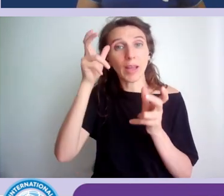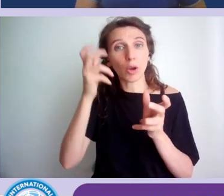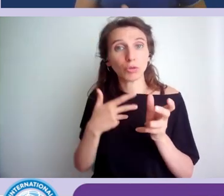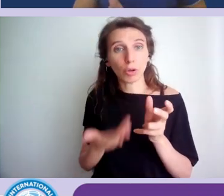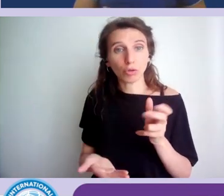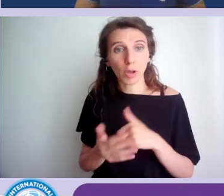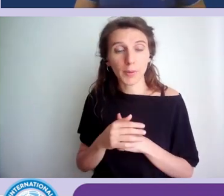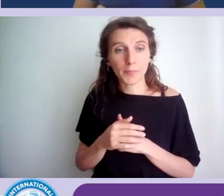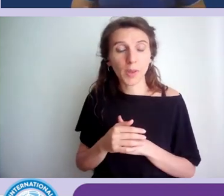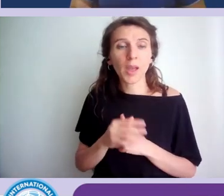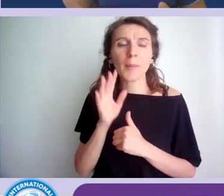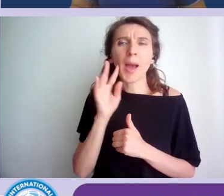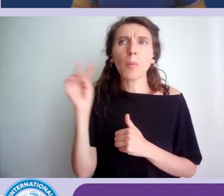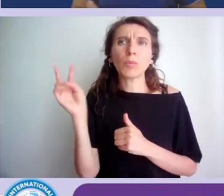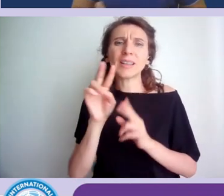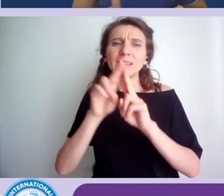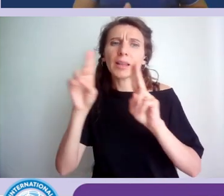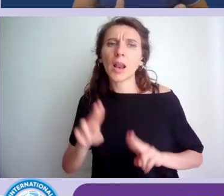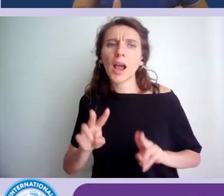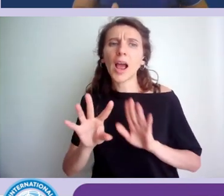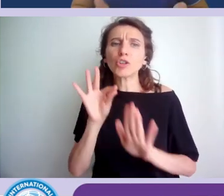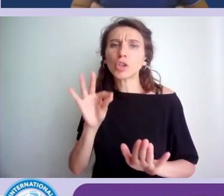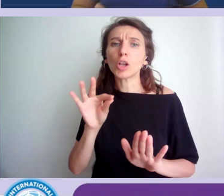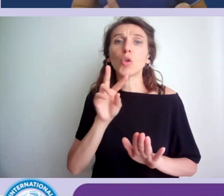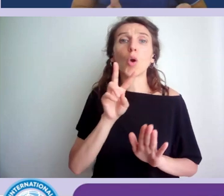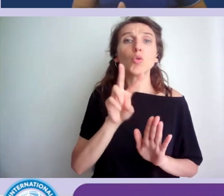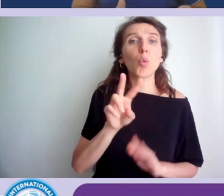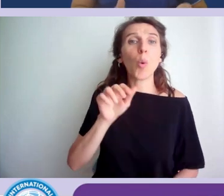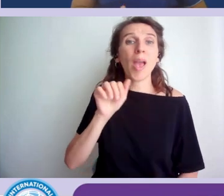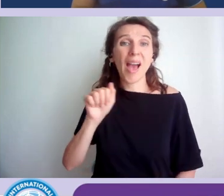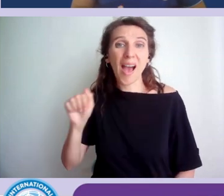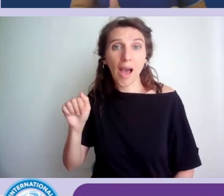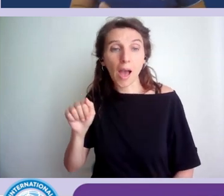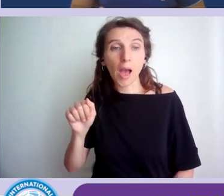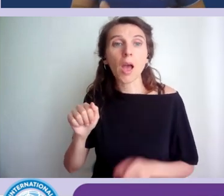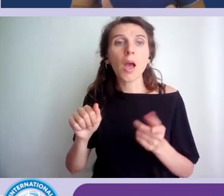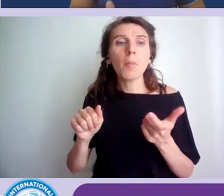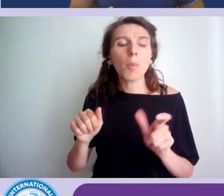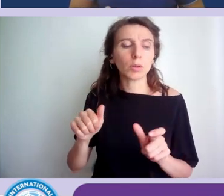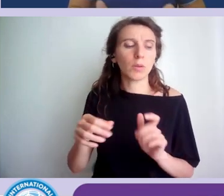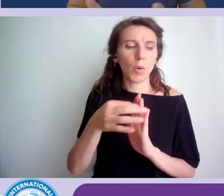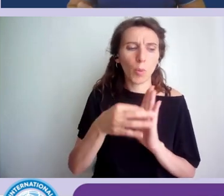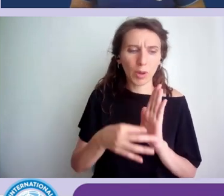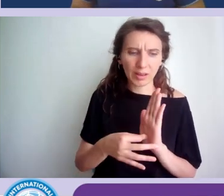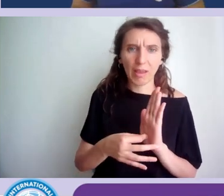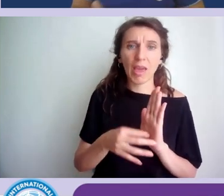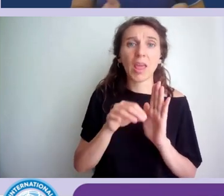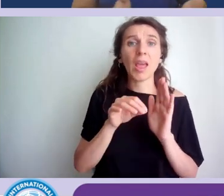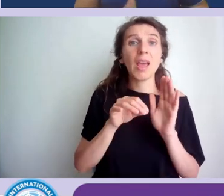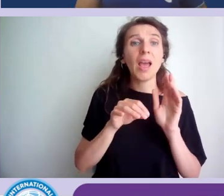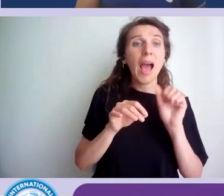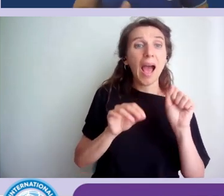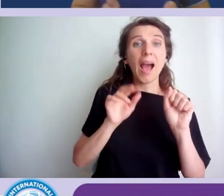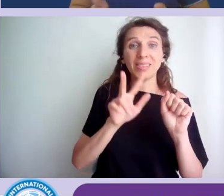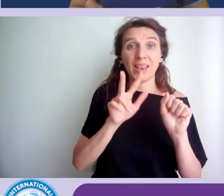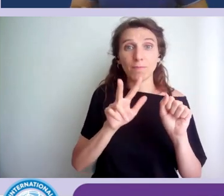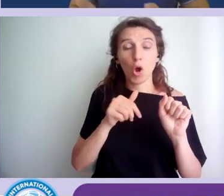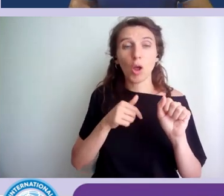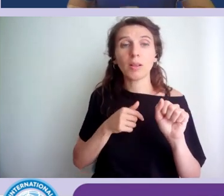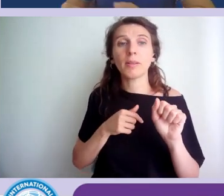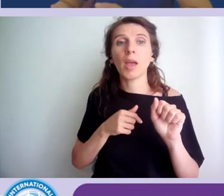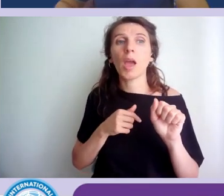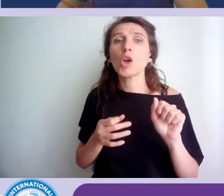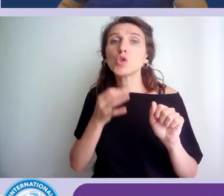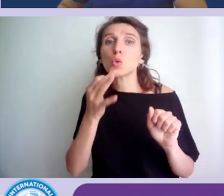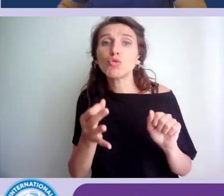si è scelto a livello internazionale livello doppia a per cui tutti i criteri di livello tripl a sono